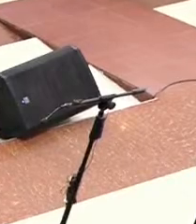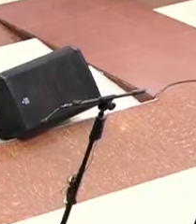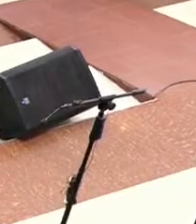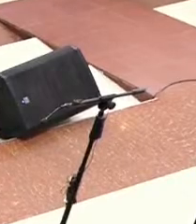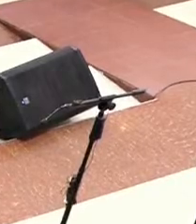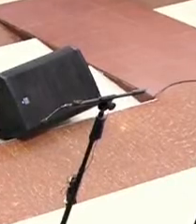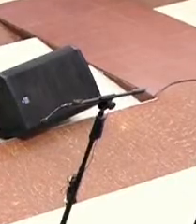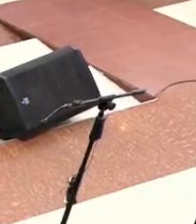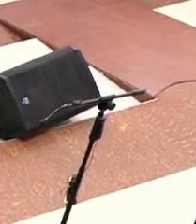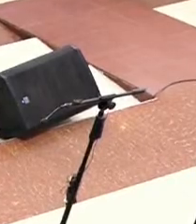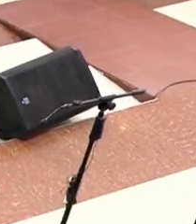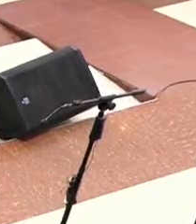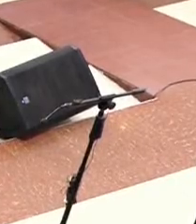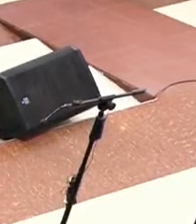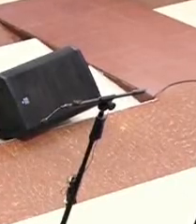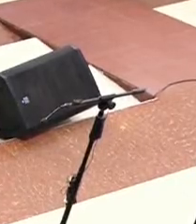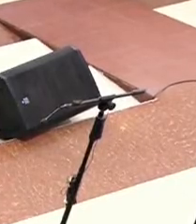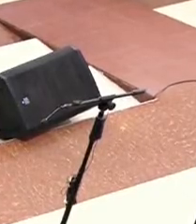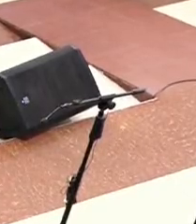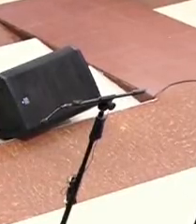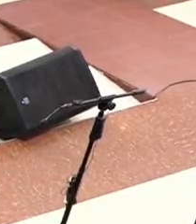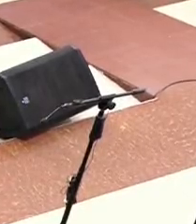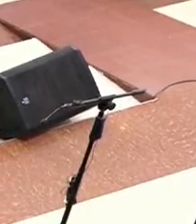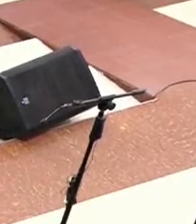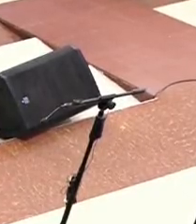Yesu bado